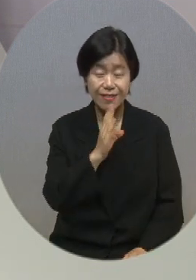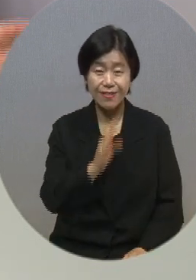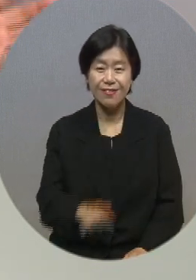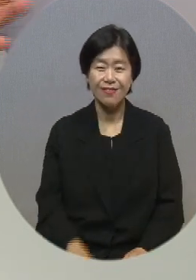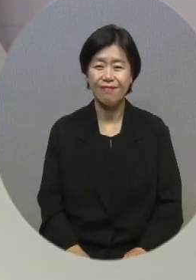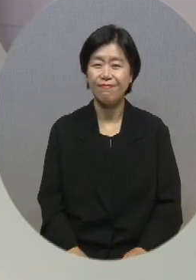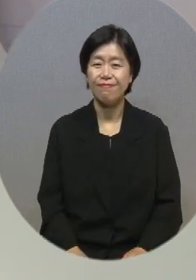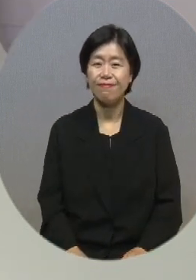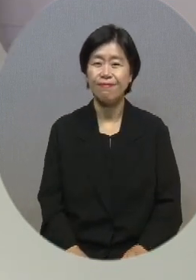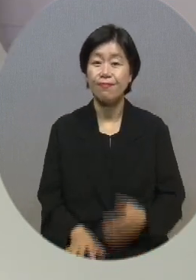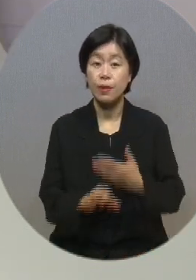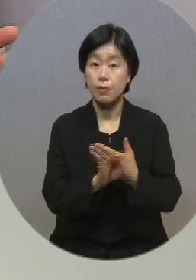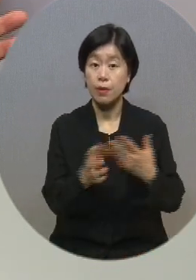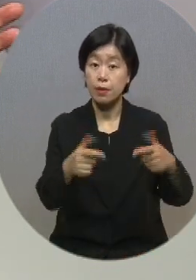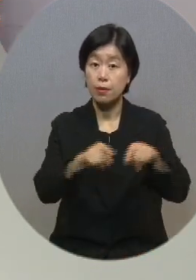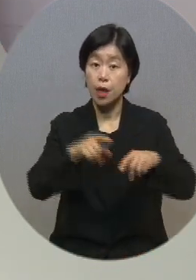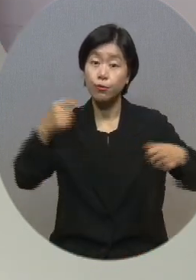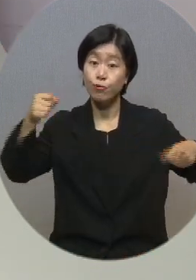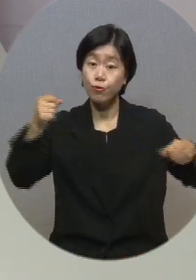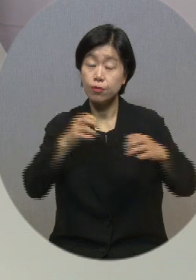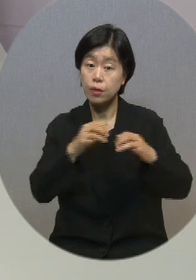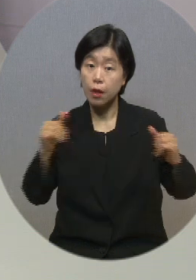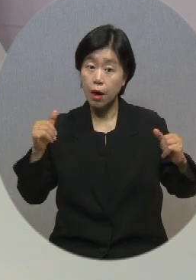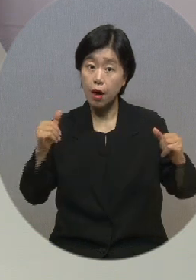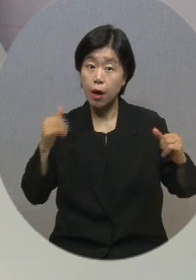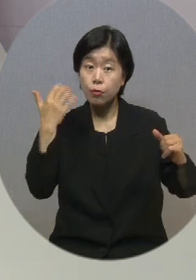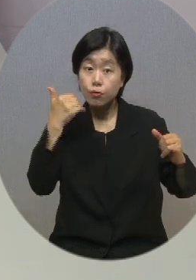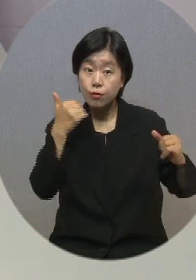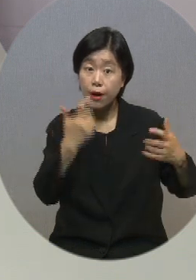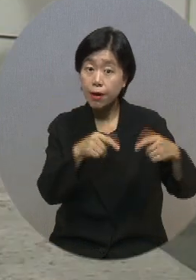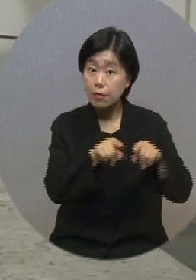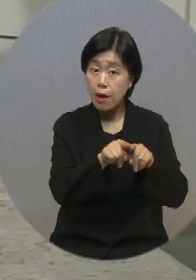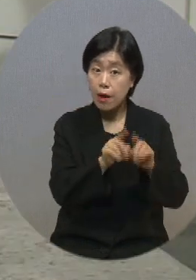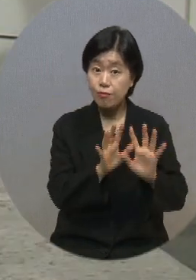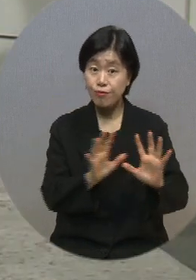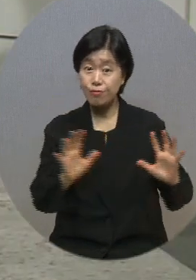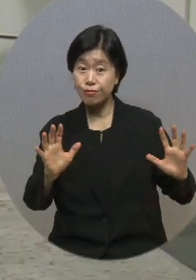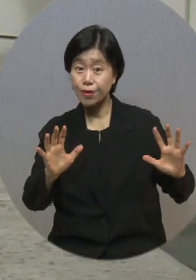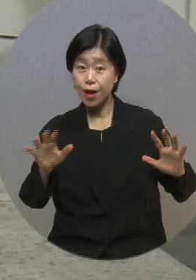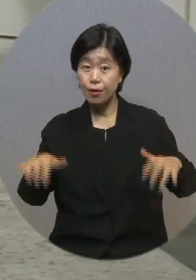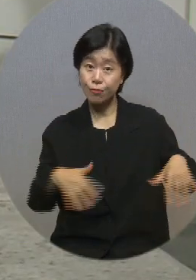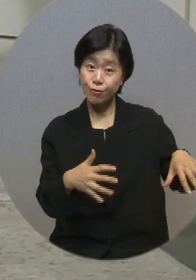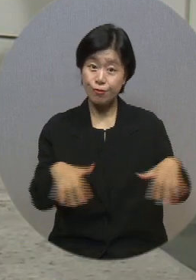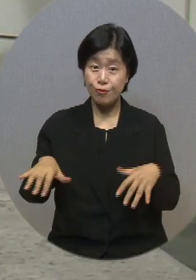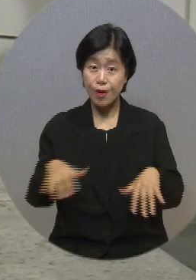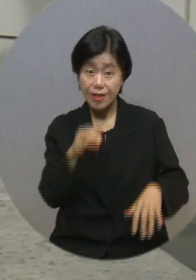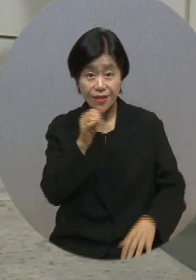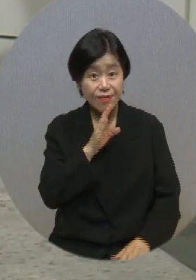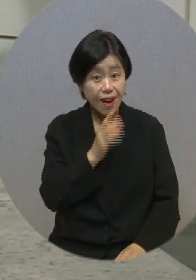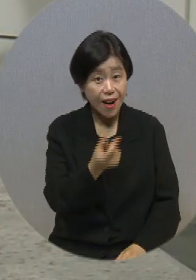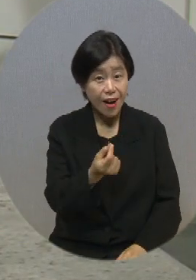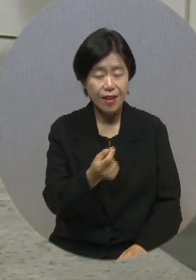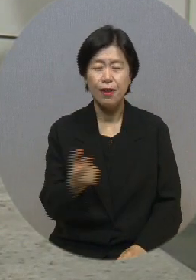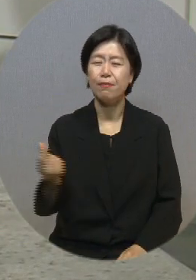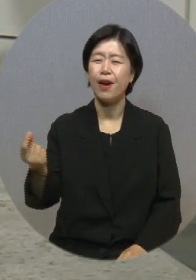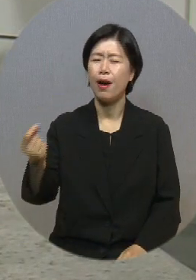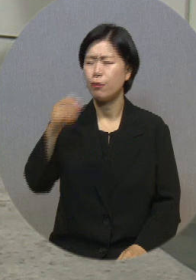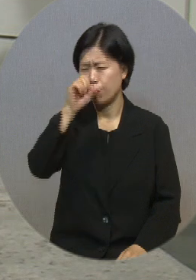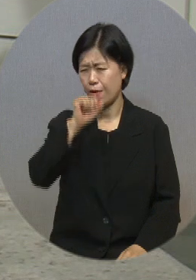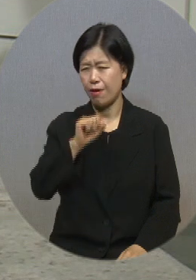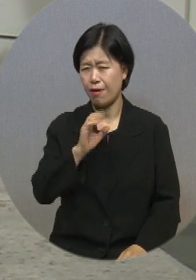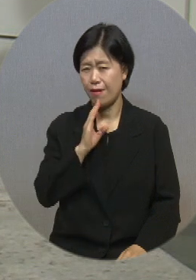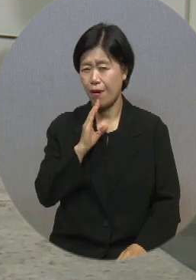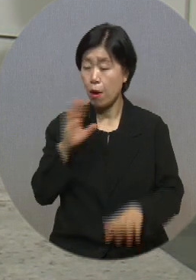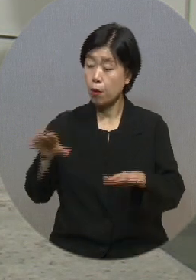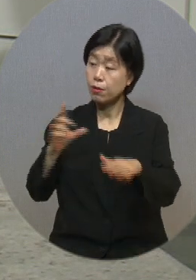그 같이 춤을 추는 그룹들이 다 같이 나와서 이렇게 하실 건가요? 네, 네. 함께 하면 참 좋을 것 같아요. 오늘도 아침에 만나고